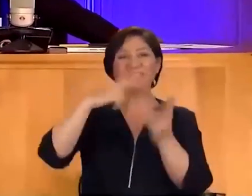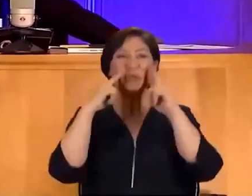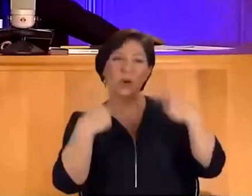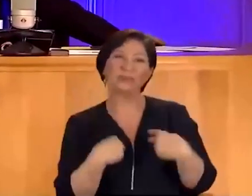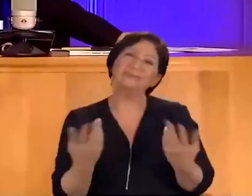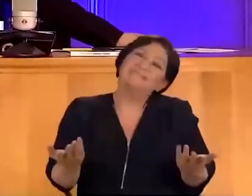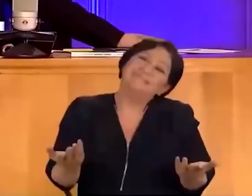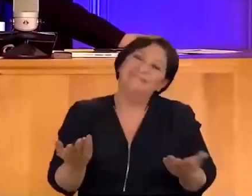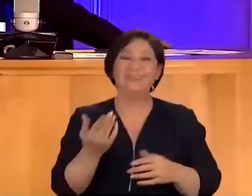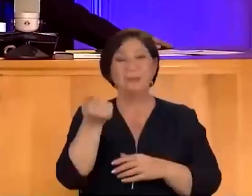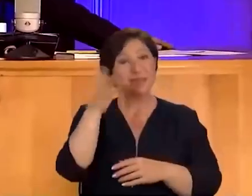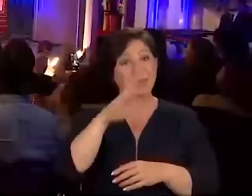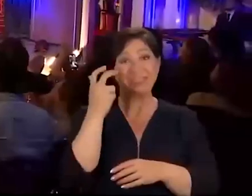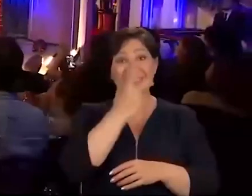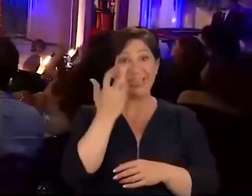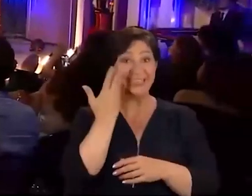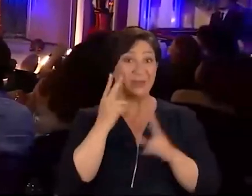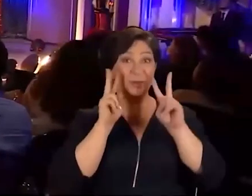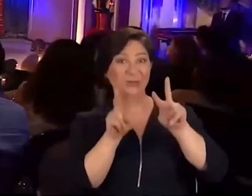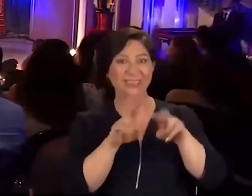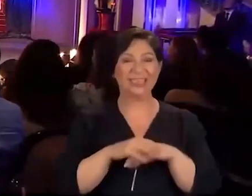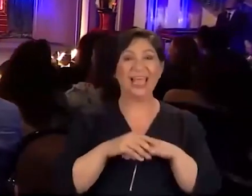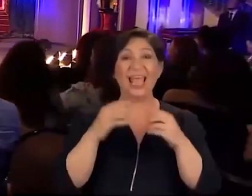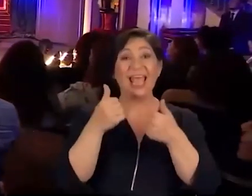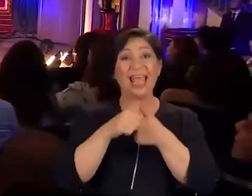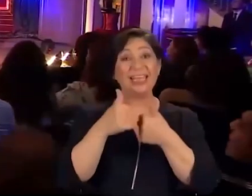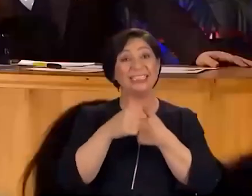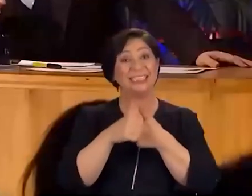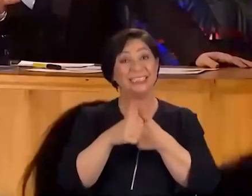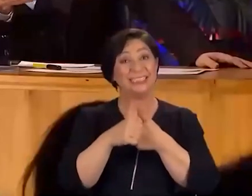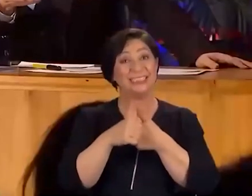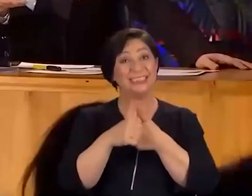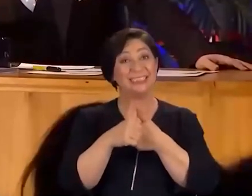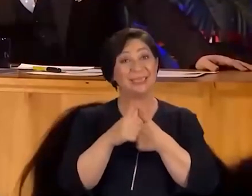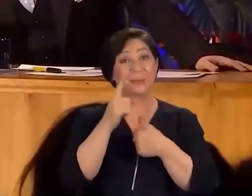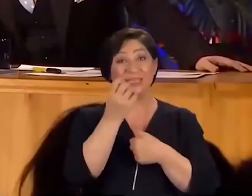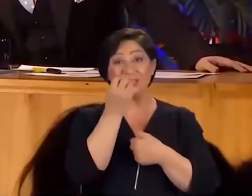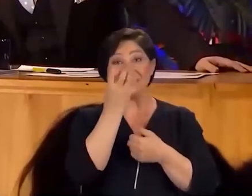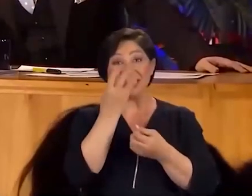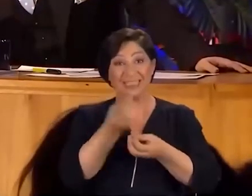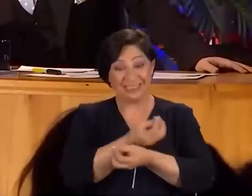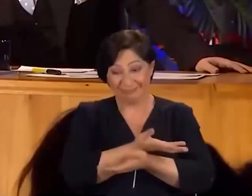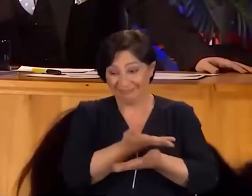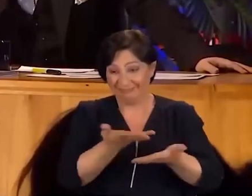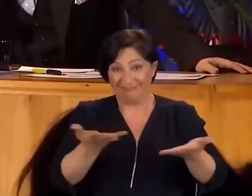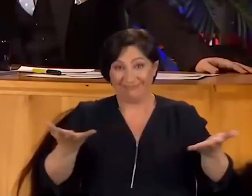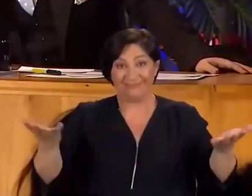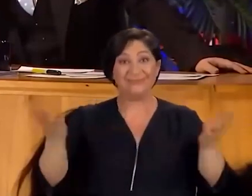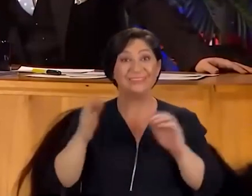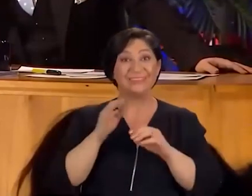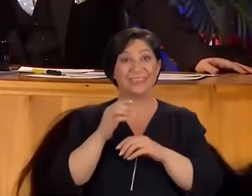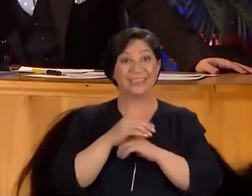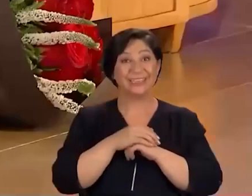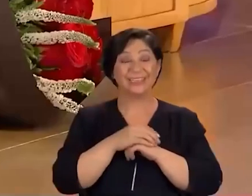Özelliği kayboldu ama evet. Birazdan şarkı izlerken göreceğiz. Eşiniz beyefendi bir çiçek döşemişler masanın